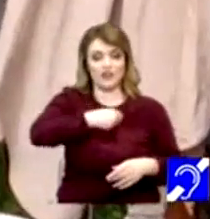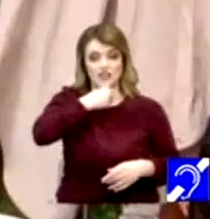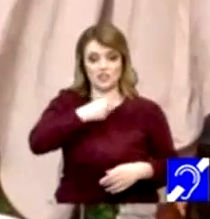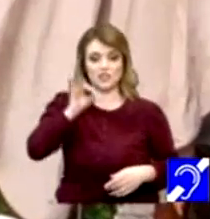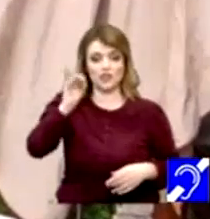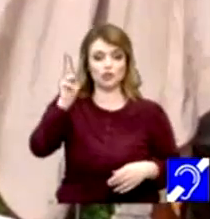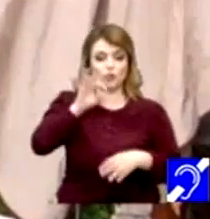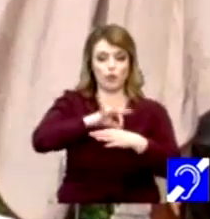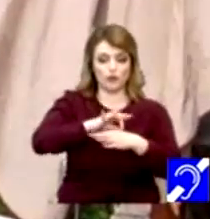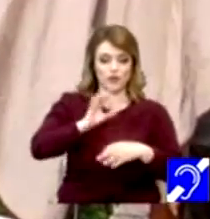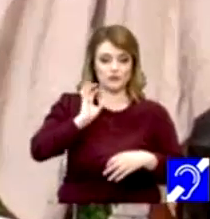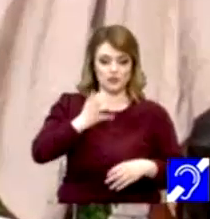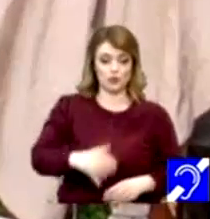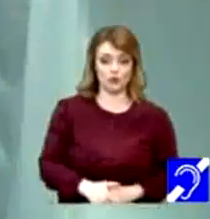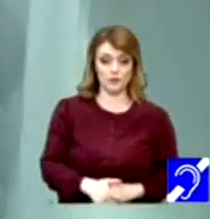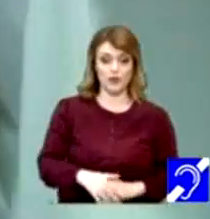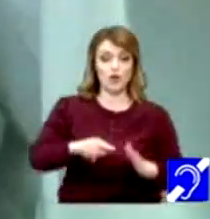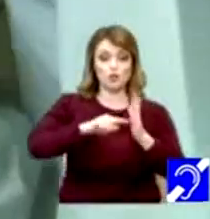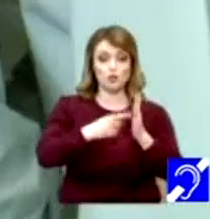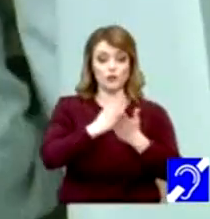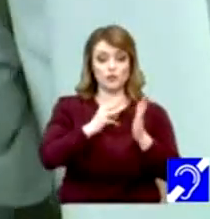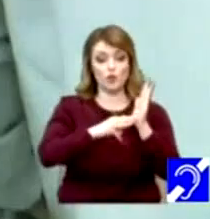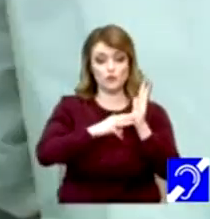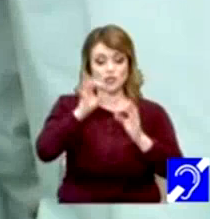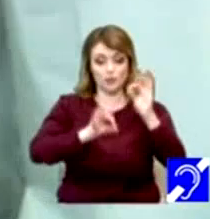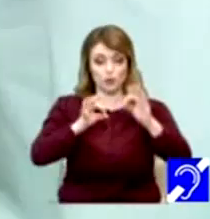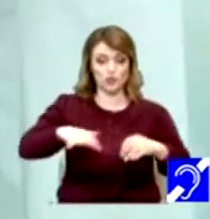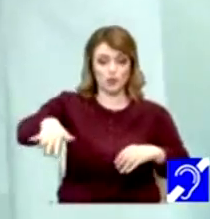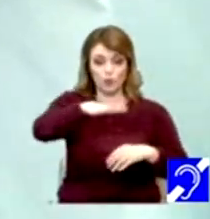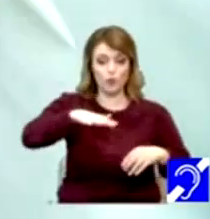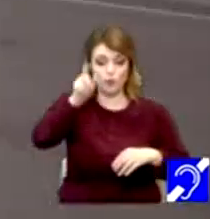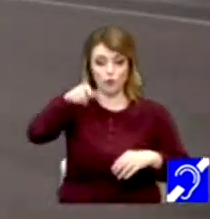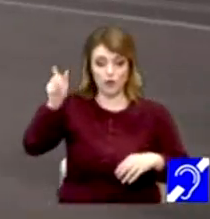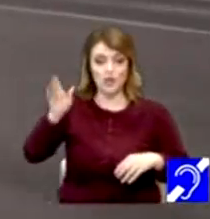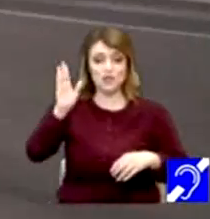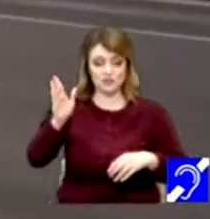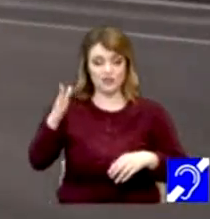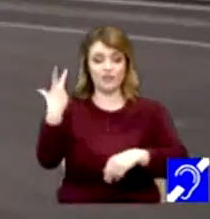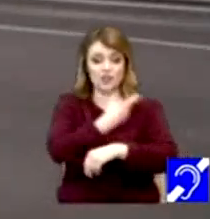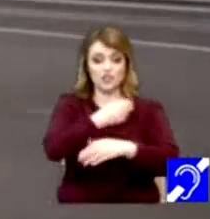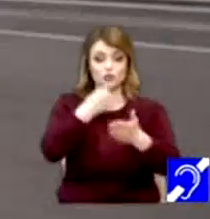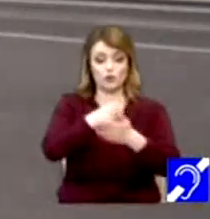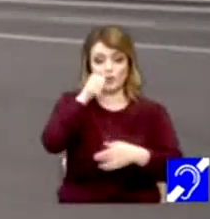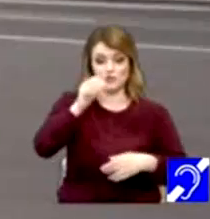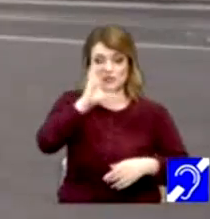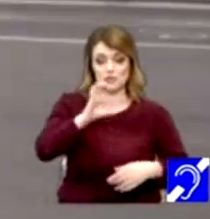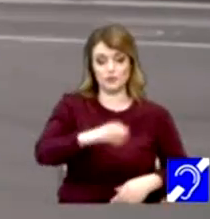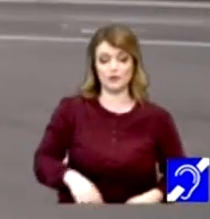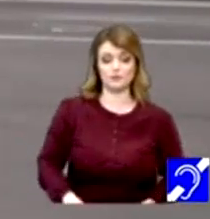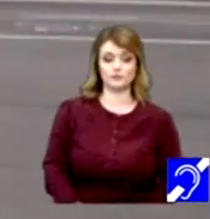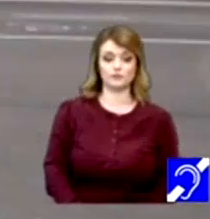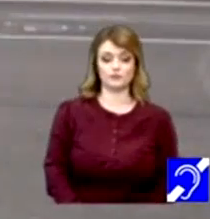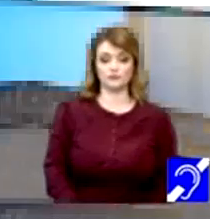persoanelor vulnerabile. Obiectivul este ca 80% din populație să fie vaccinată până la sfârșitul lunii septembrie.